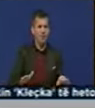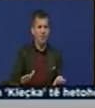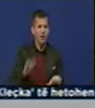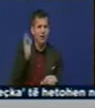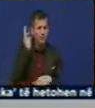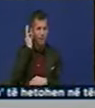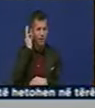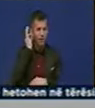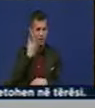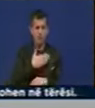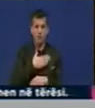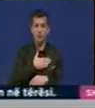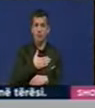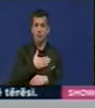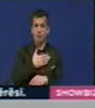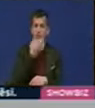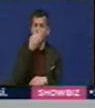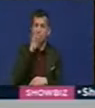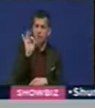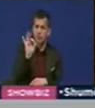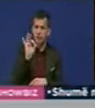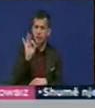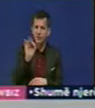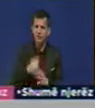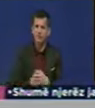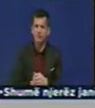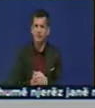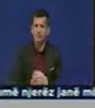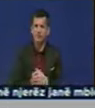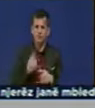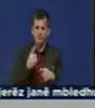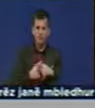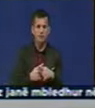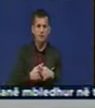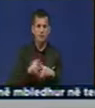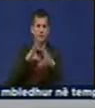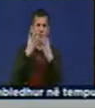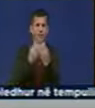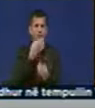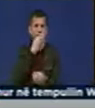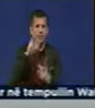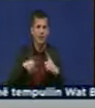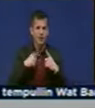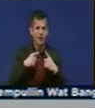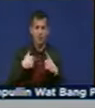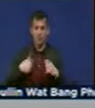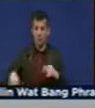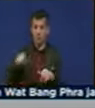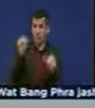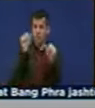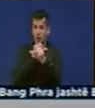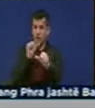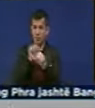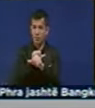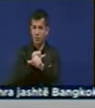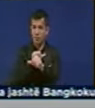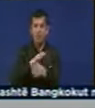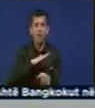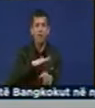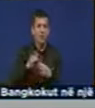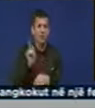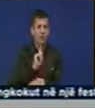tona të cilat meritojnë më shumë se kaq dhe meritojnë më mirë se kaq. Nëse ne bëjmë gabime, ata nuk do të na